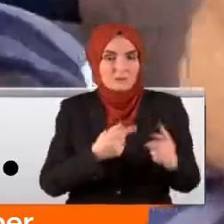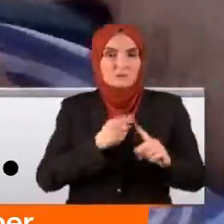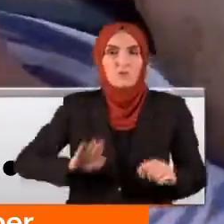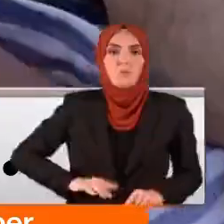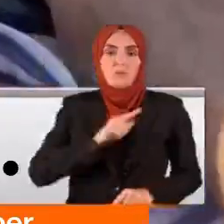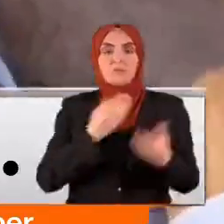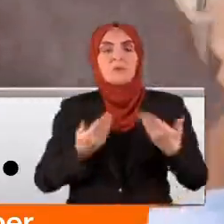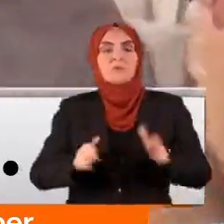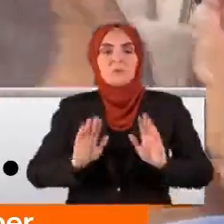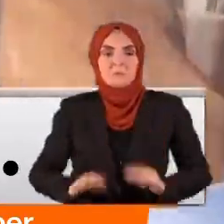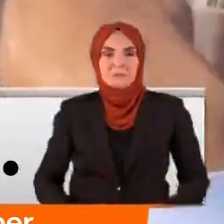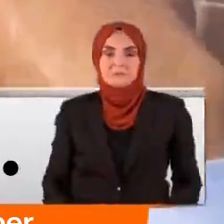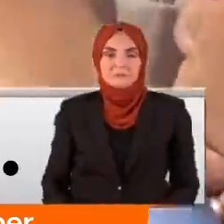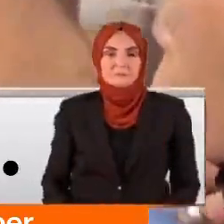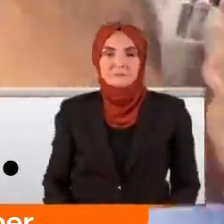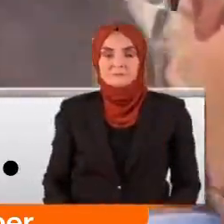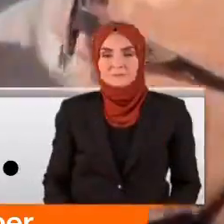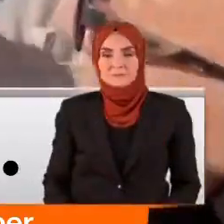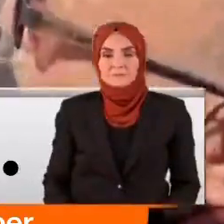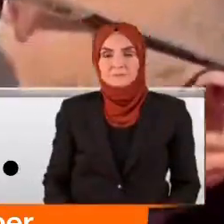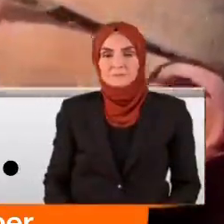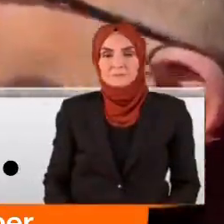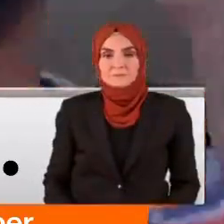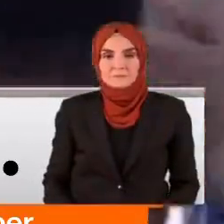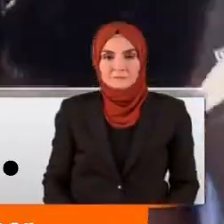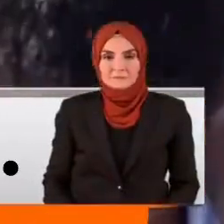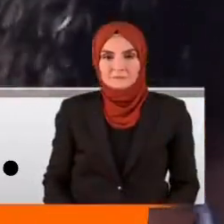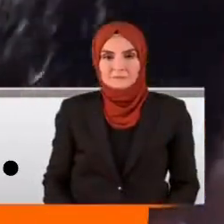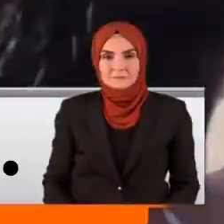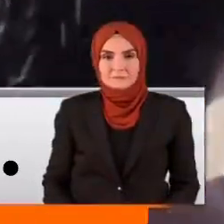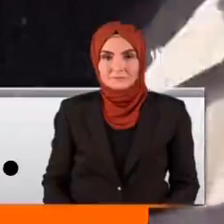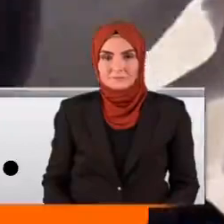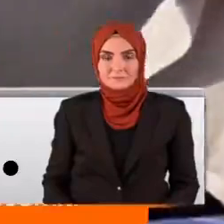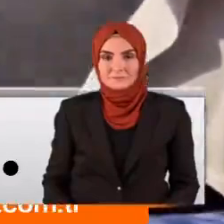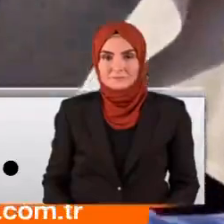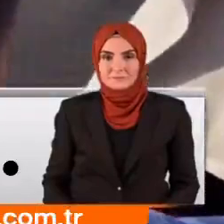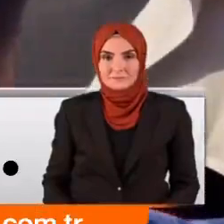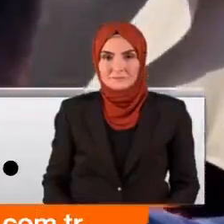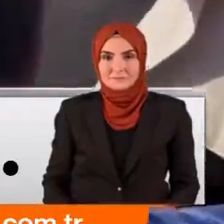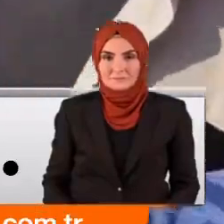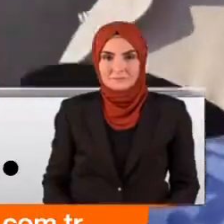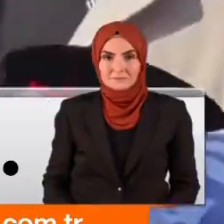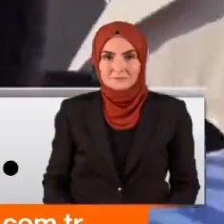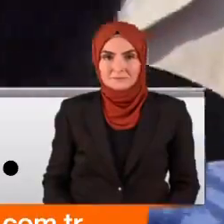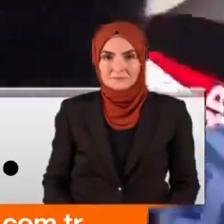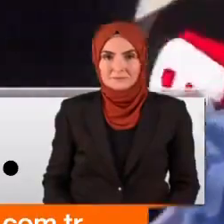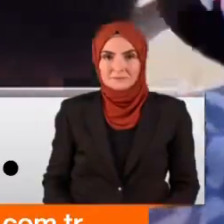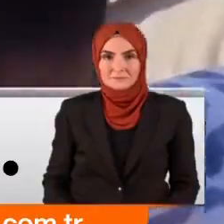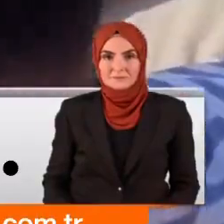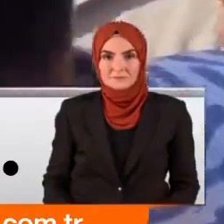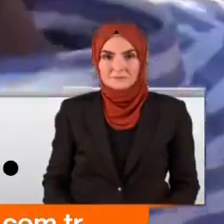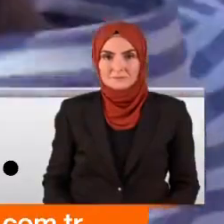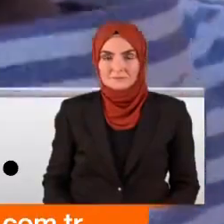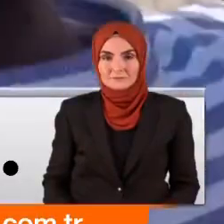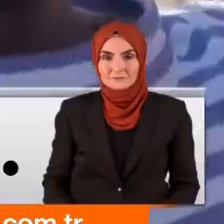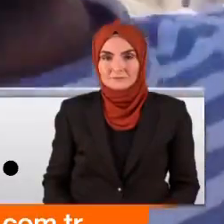girmiyor. Oranları düşünmeyiz. O zaman yani vatandaş kendi işini kendi çözüm. Hayır efendim. Belediyenin işi ne o zaman? Hayır,